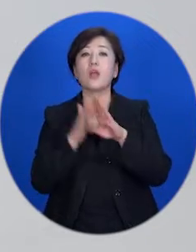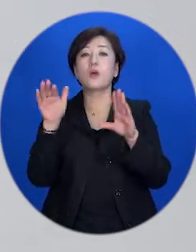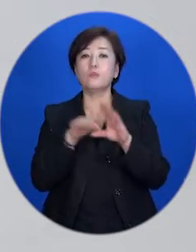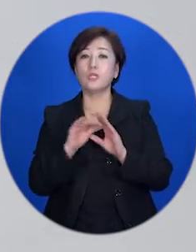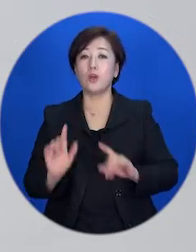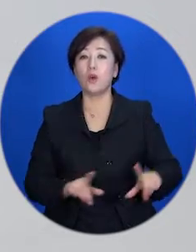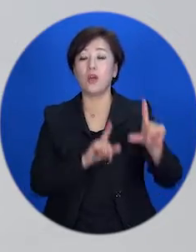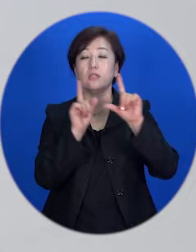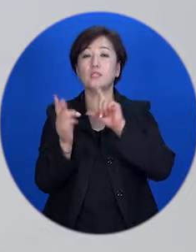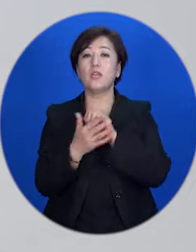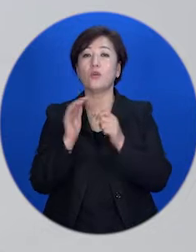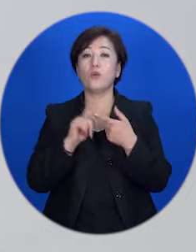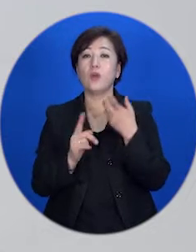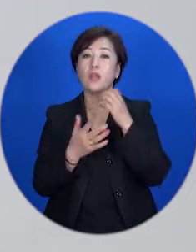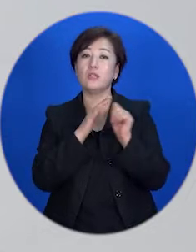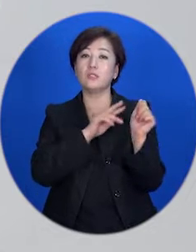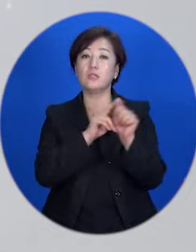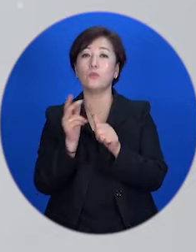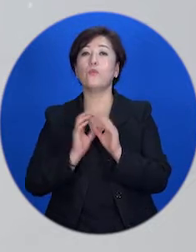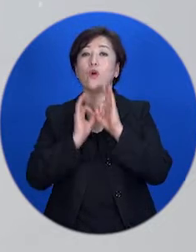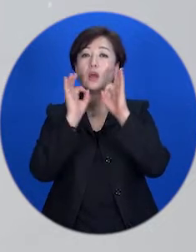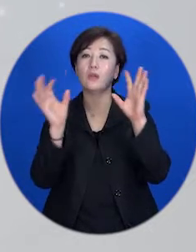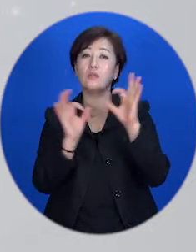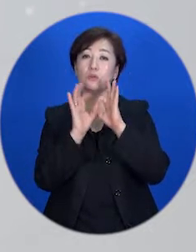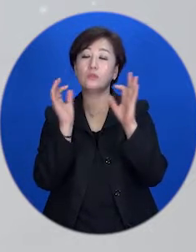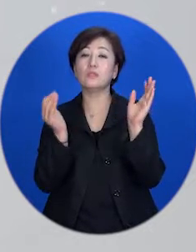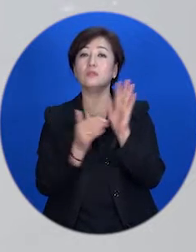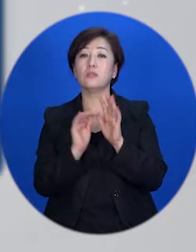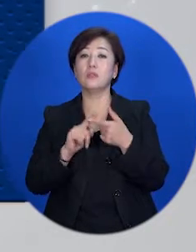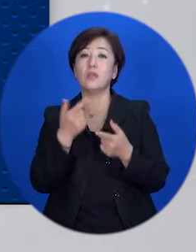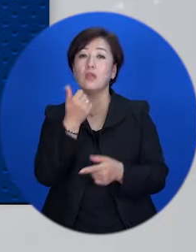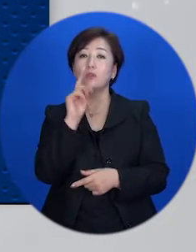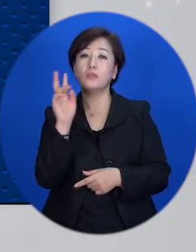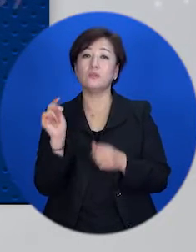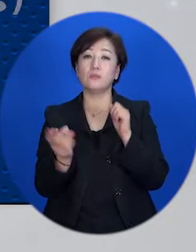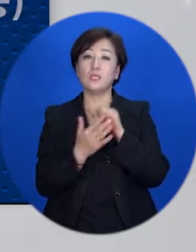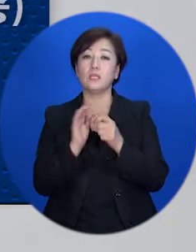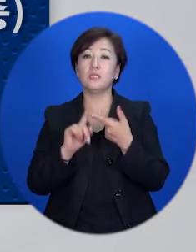울산의 문화와 생활 소식을 알려드리는 해우리 문화가 알림입니다.